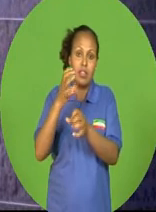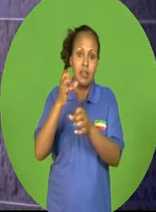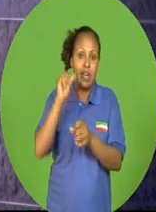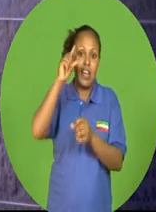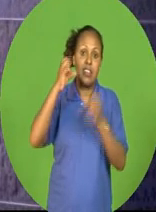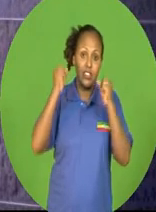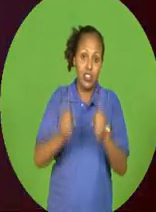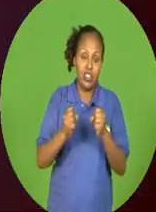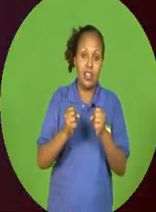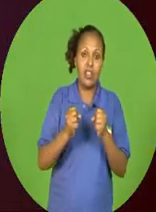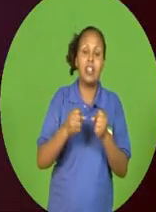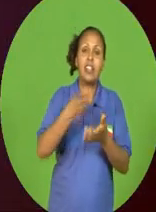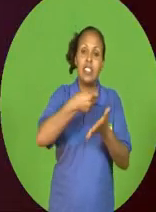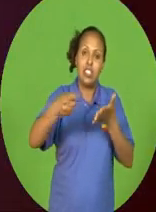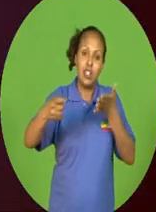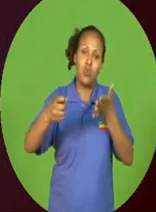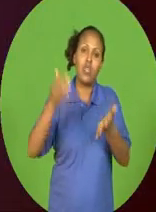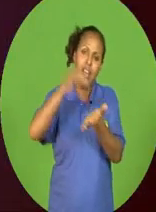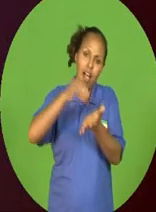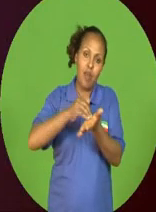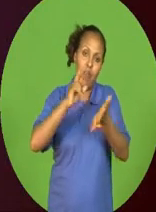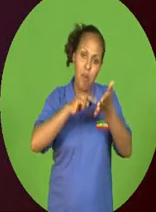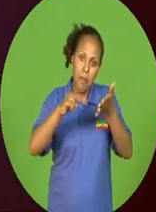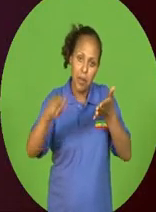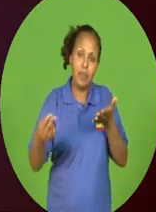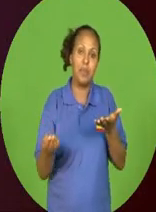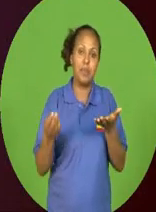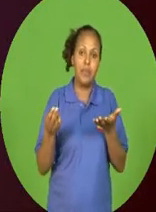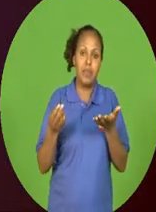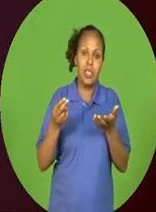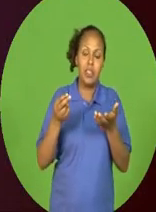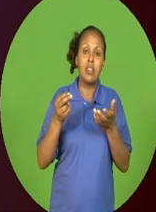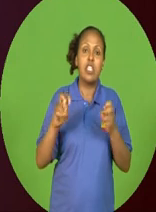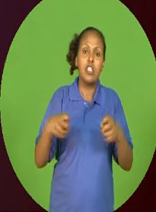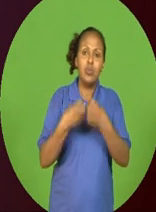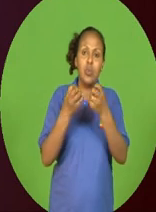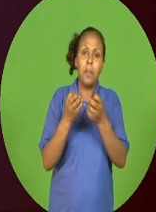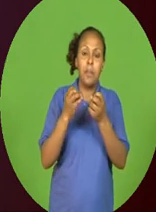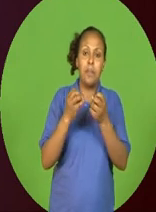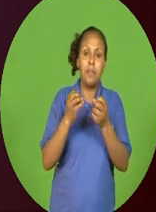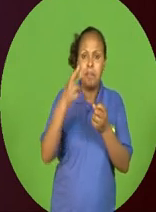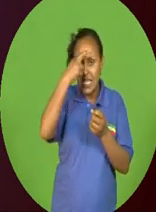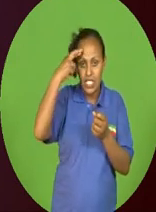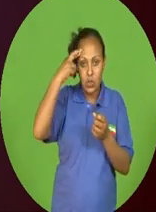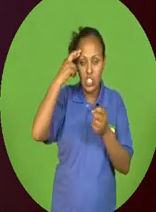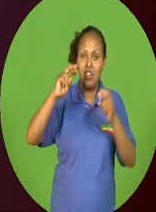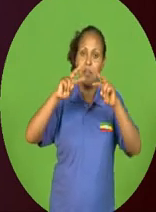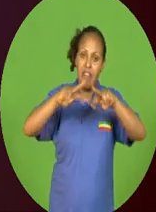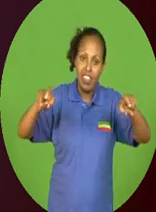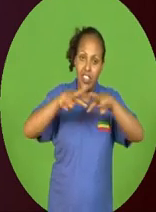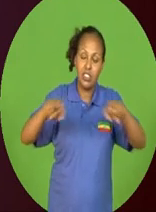መረዳት ይቻለን ዘንድ ድርሰቱን ደጋግሞ ማንበብ፣ የግጭቱን መንስኤዎች